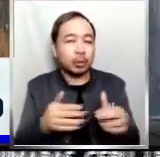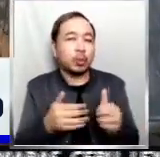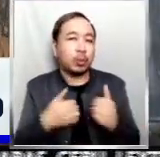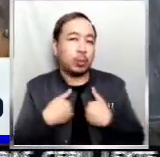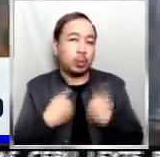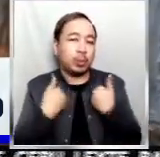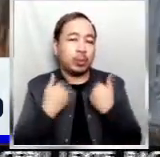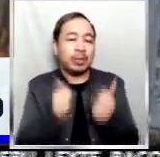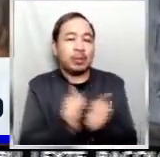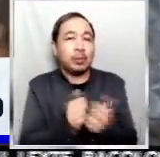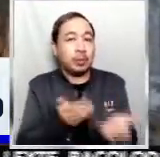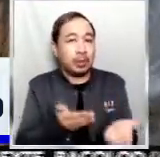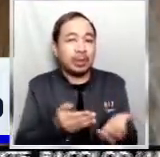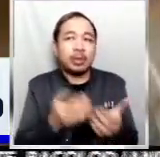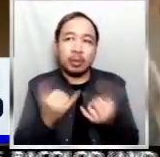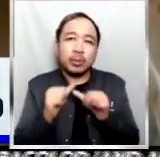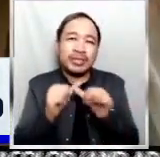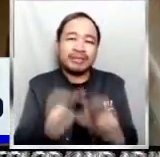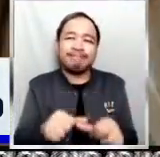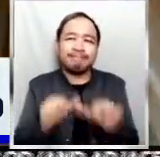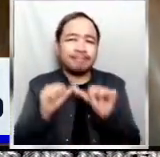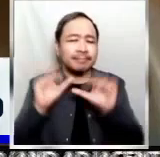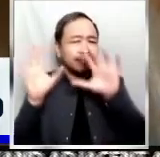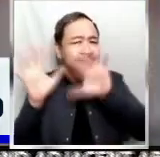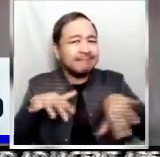patuloy na pag-ulan. Narito ang ilan sa ating panayam.